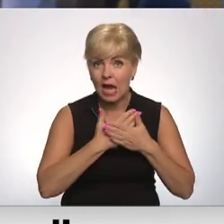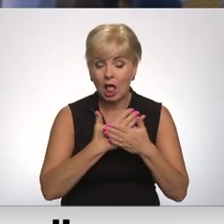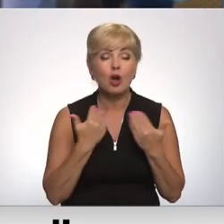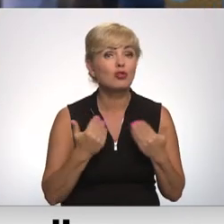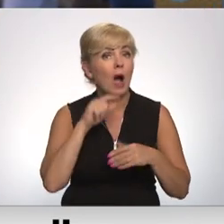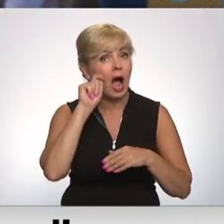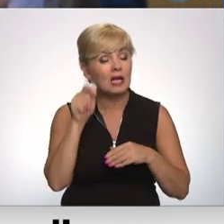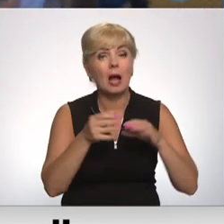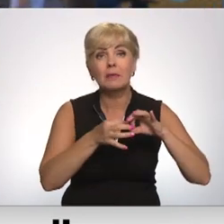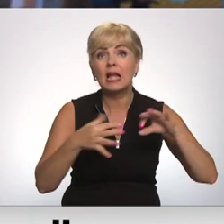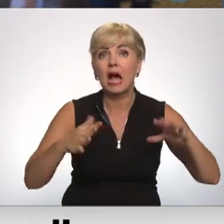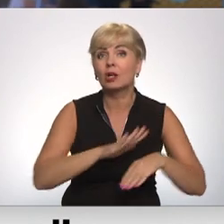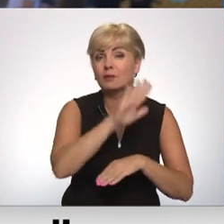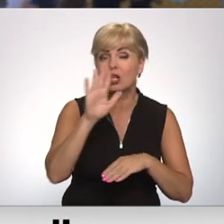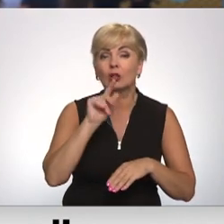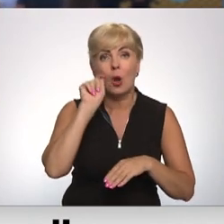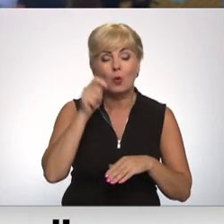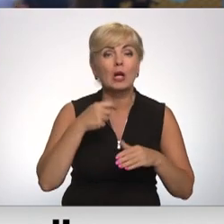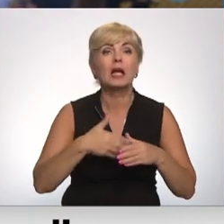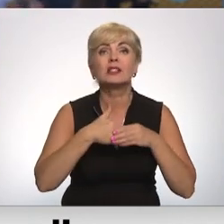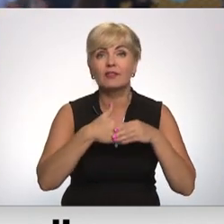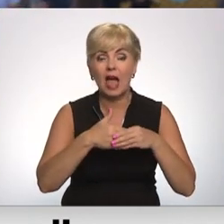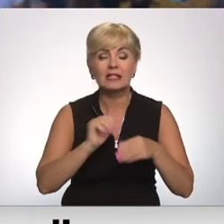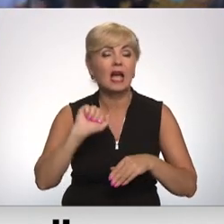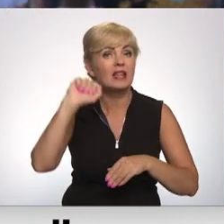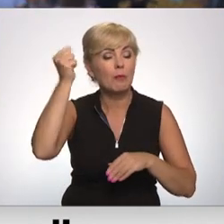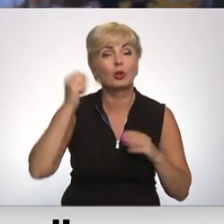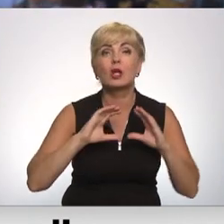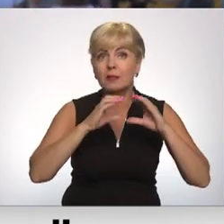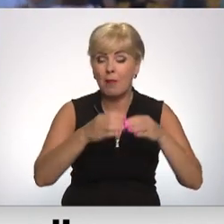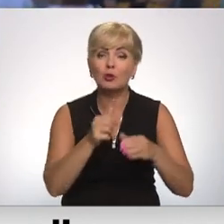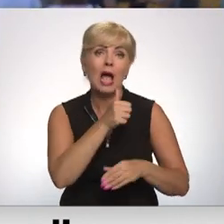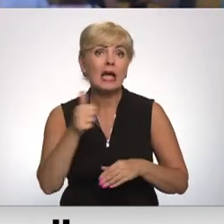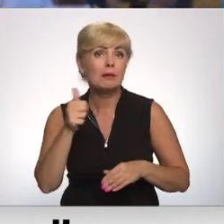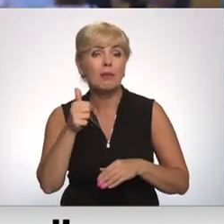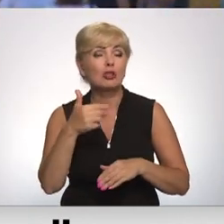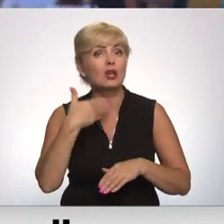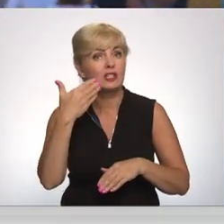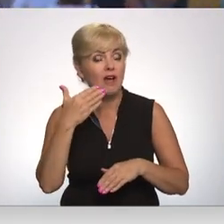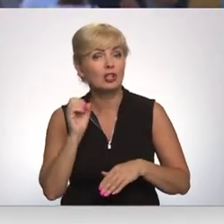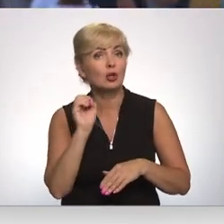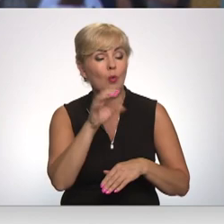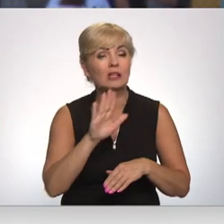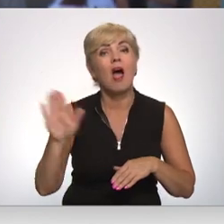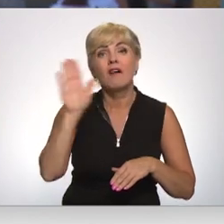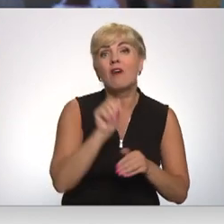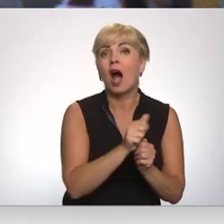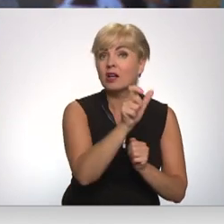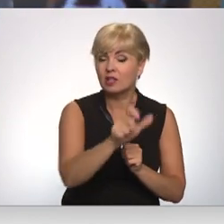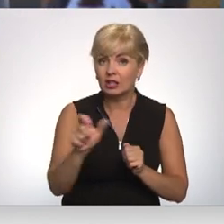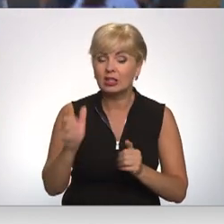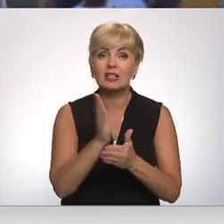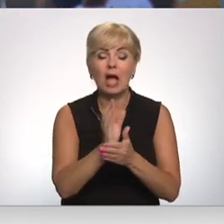Šodien Ukrainas neatkarības dienā Ukrainu sveic visa demokrātiskā pasaule. Un īpaši sveiciens ir nosūtījuši vairāk valstu līderi. Tostarp